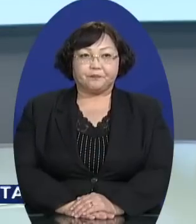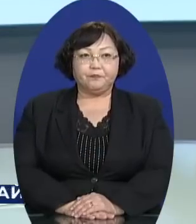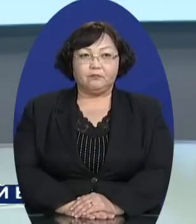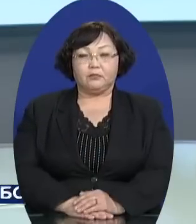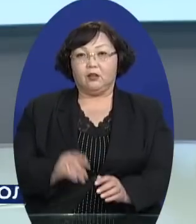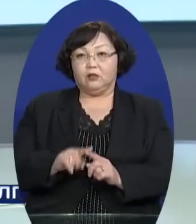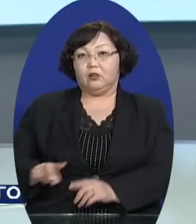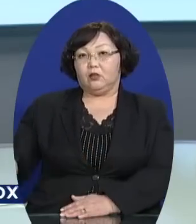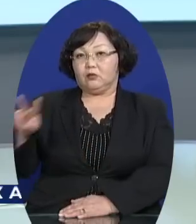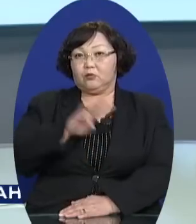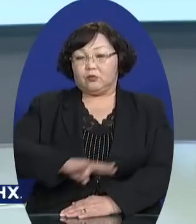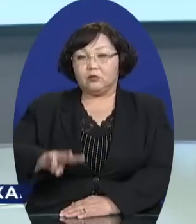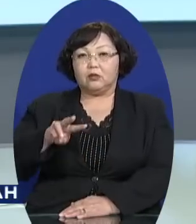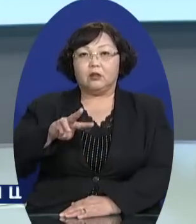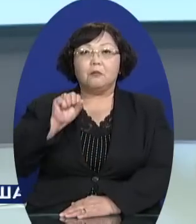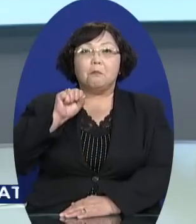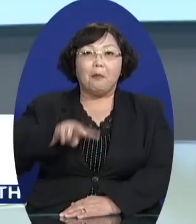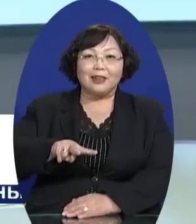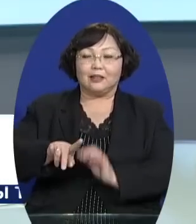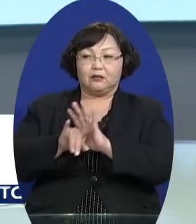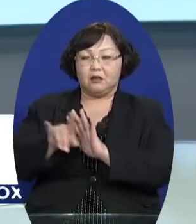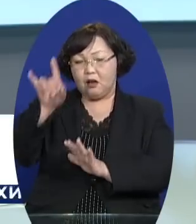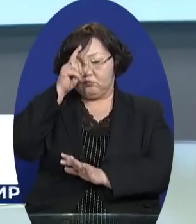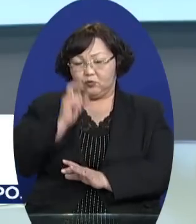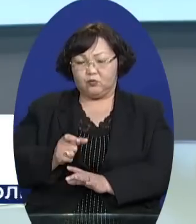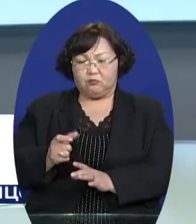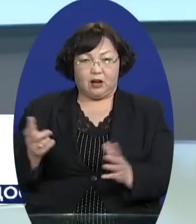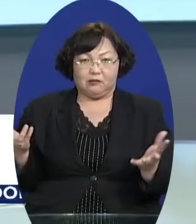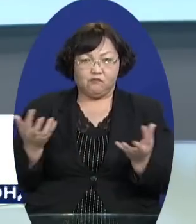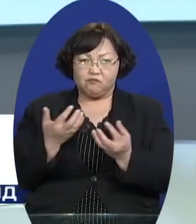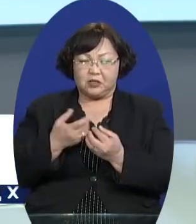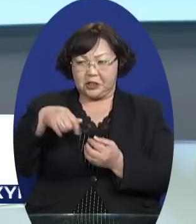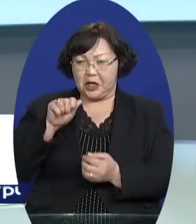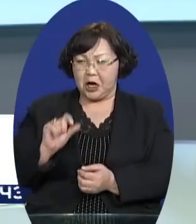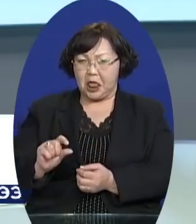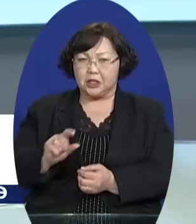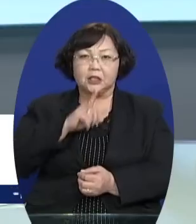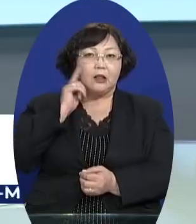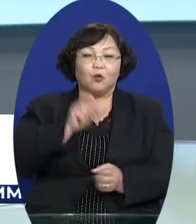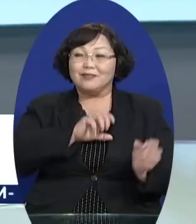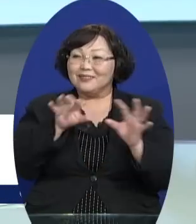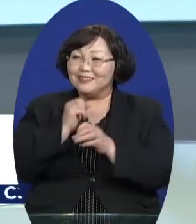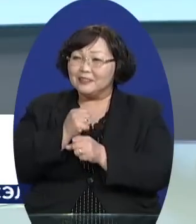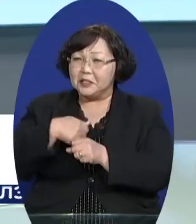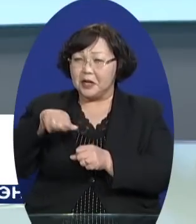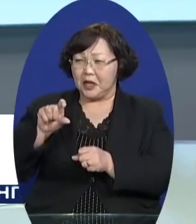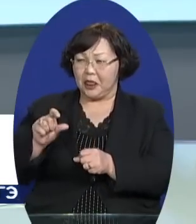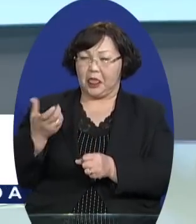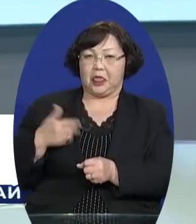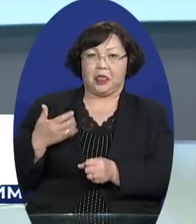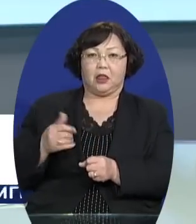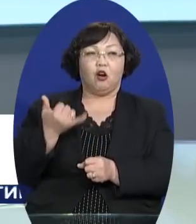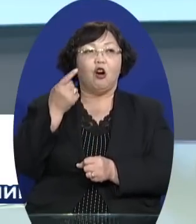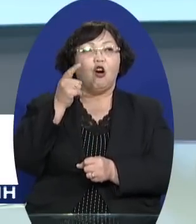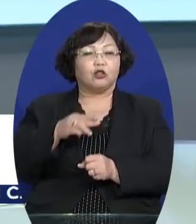Орон нутагт малын эмч хүрэлцээгүй. Хөлмөрийн үнэлэмж бага учраас залуучууд 1-2 жил болоод шантарч хот төрөө бараадах нь илбэг байна. Одоогоор хөдөө суманд